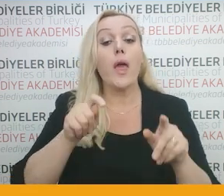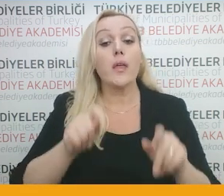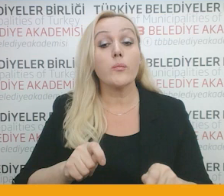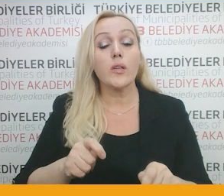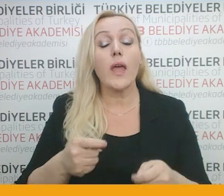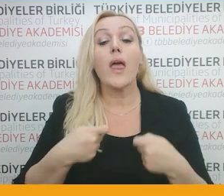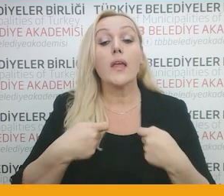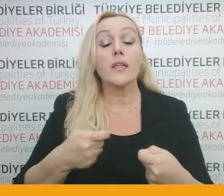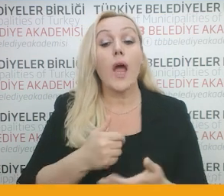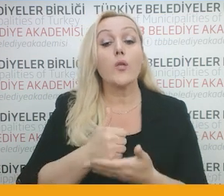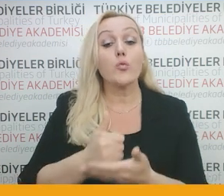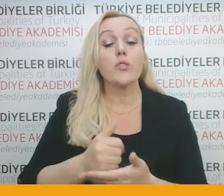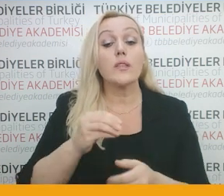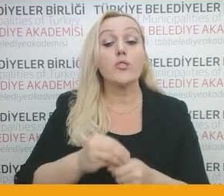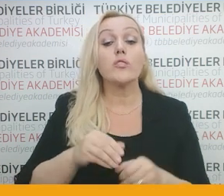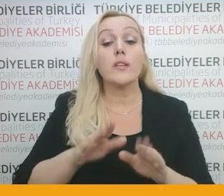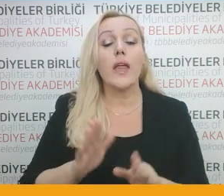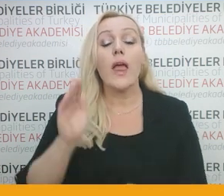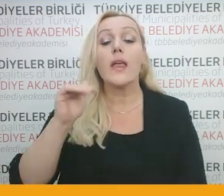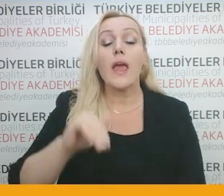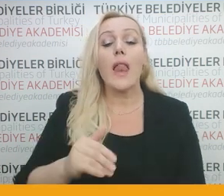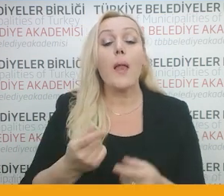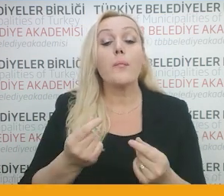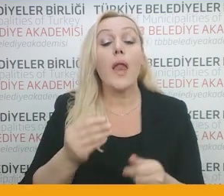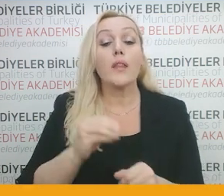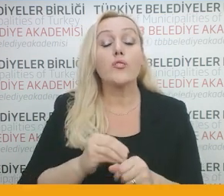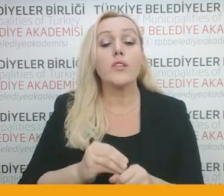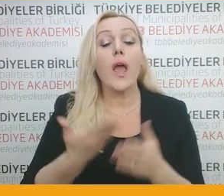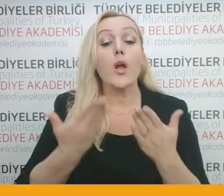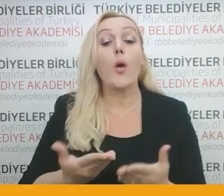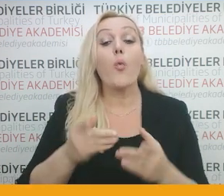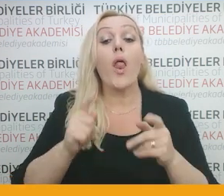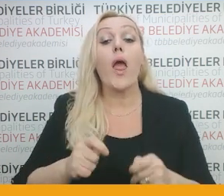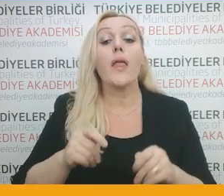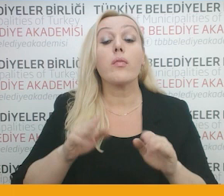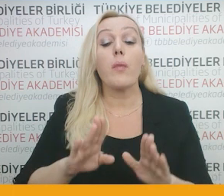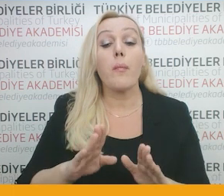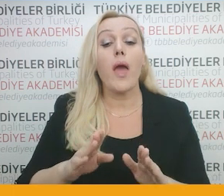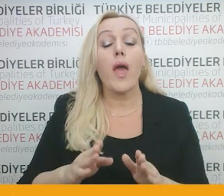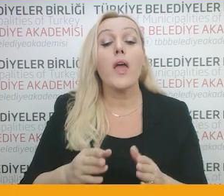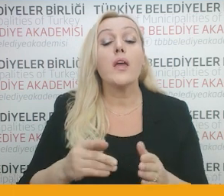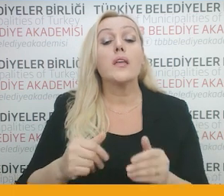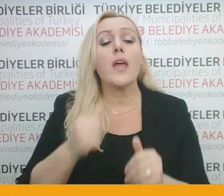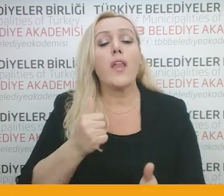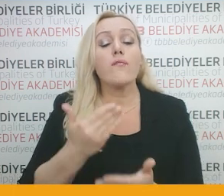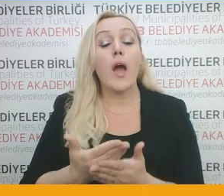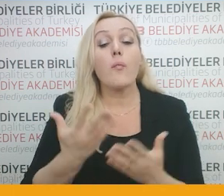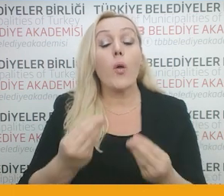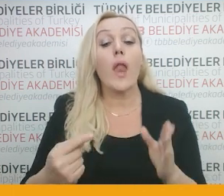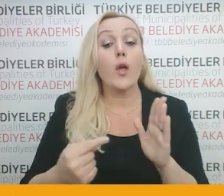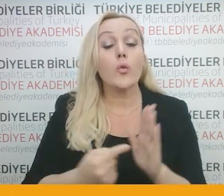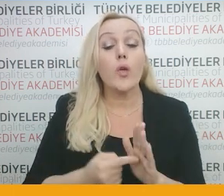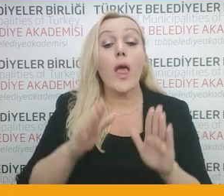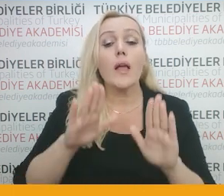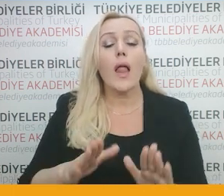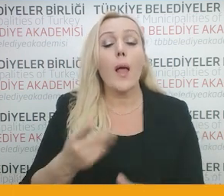gider bütçesine tertip açmıyoruz. Gelir bütçesinde red ve iadeler bölümünde gösteriyoruz. Gelir bütçesi toplamına red ve iadeler tutarı düşündükten sonra kalan